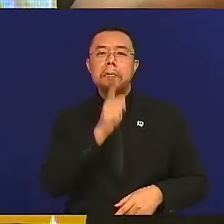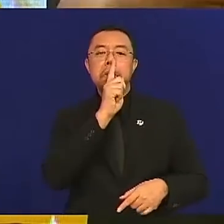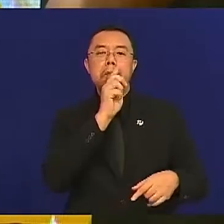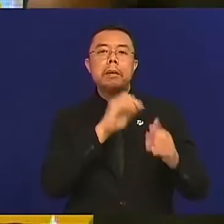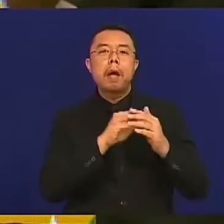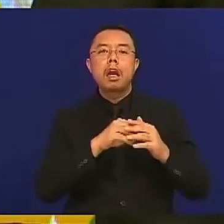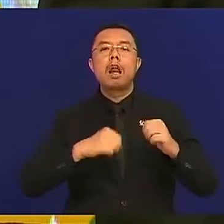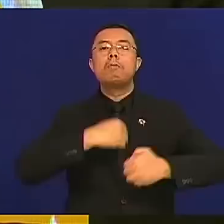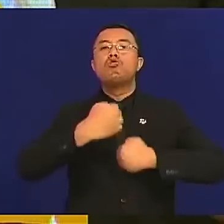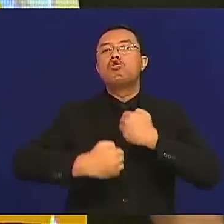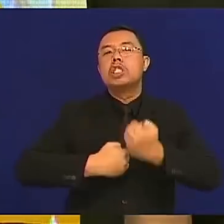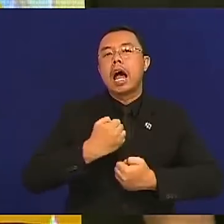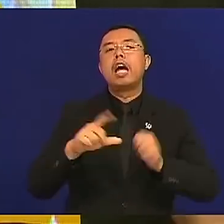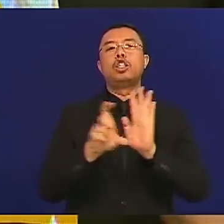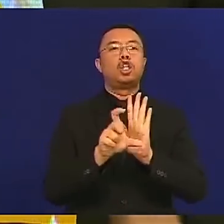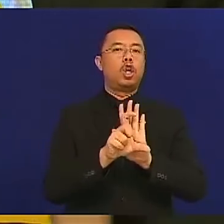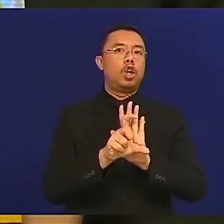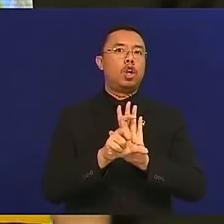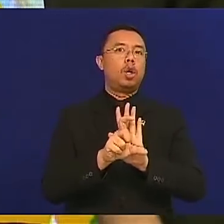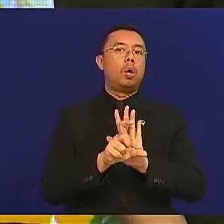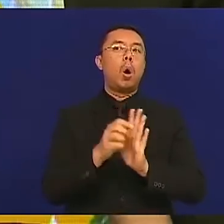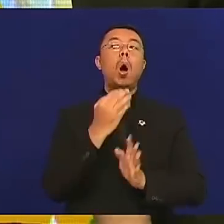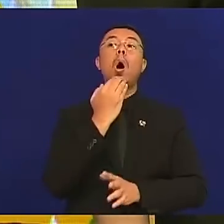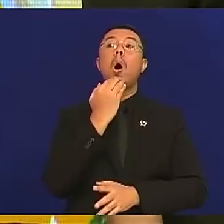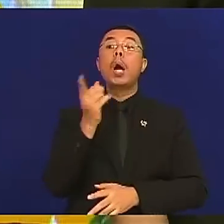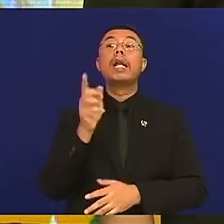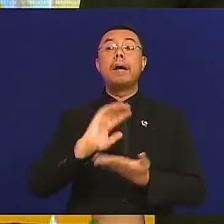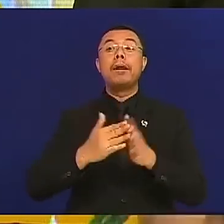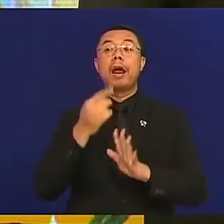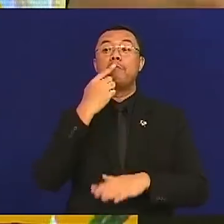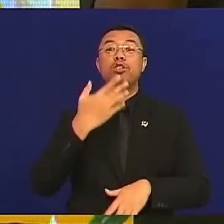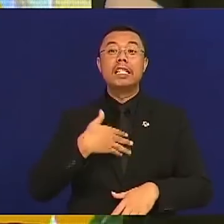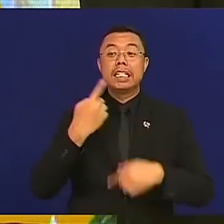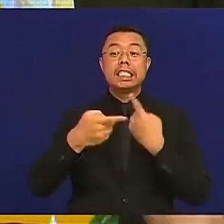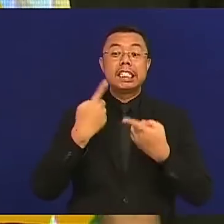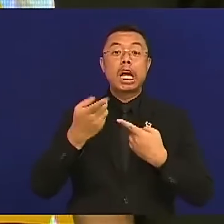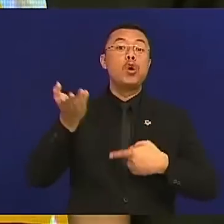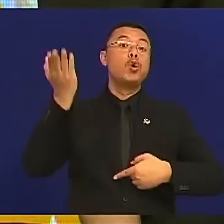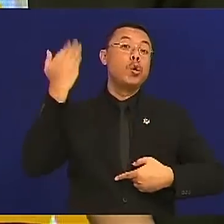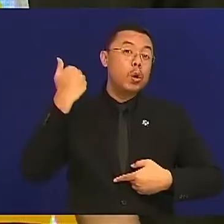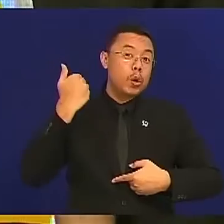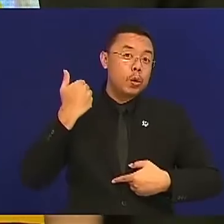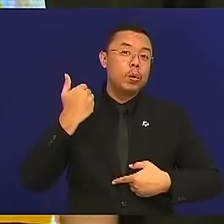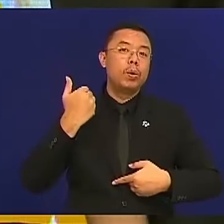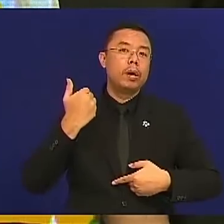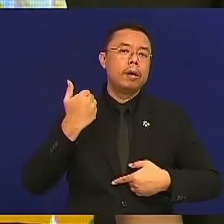simpanan pengusaha misalnya. Oh, dia pernah punya latar belakang anu,